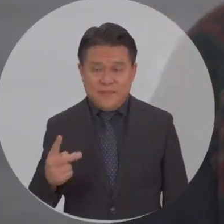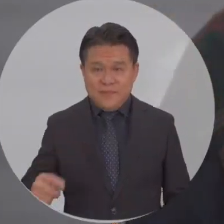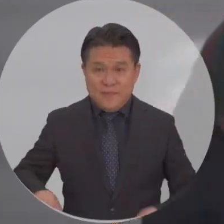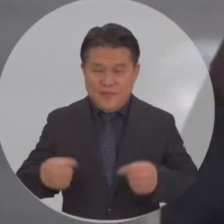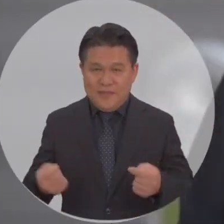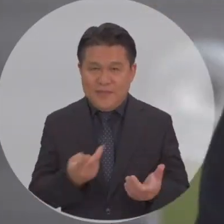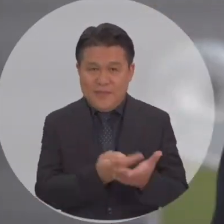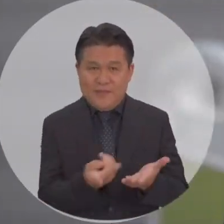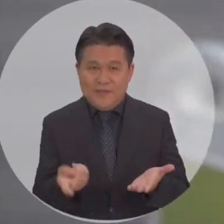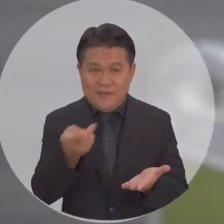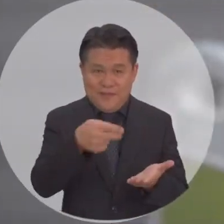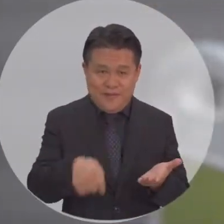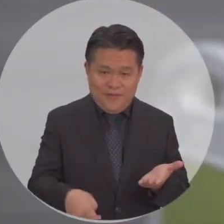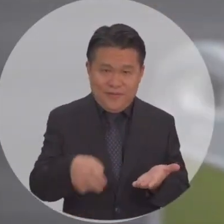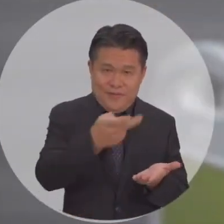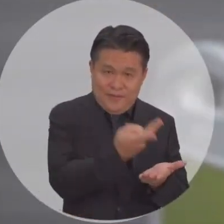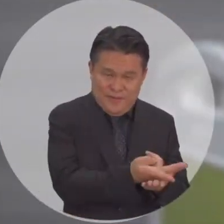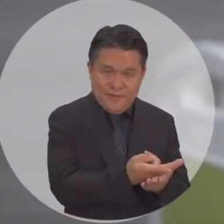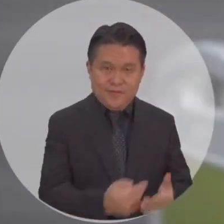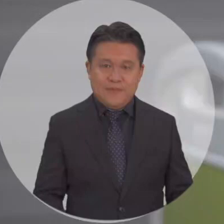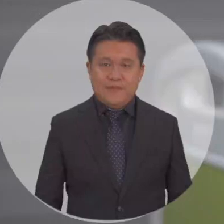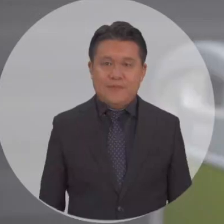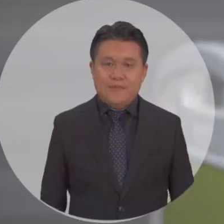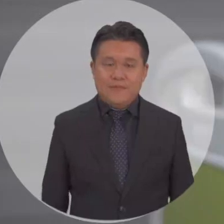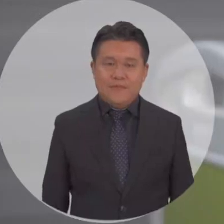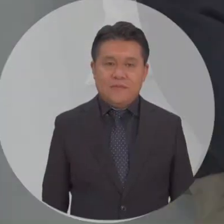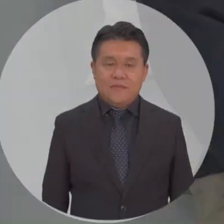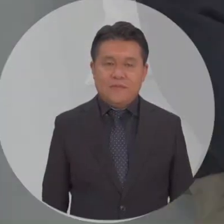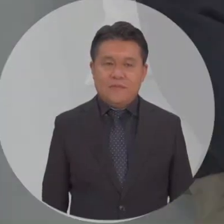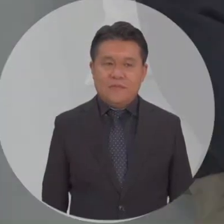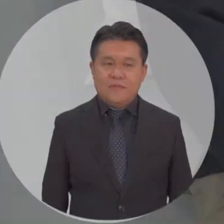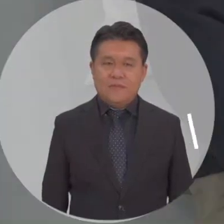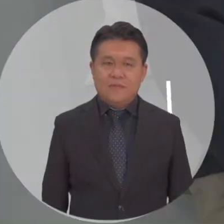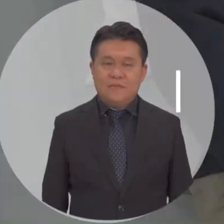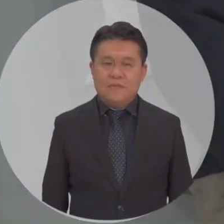대상자를 휠체어에서 침대로 이동시킵니다.